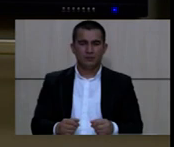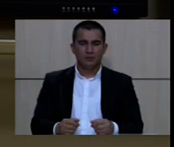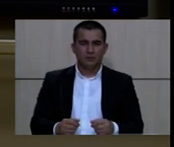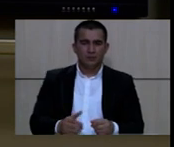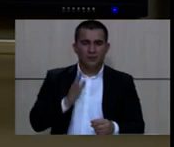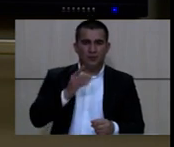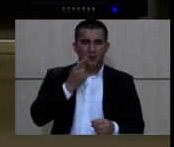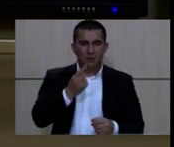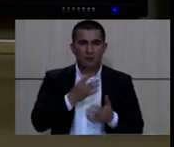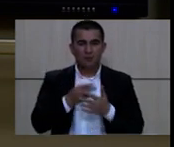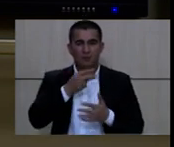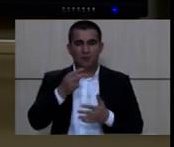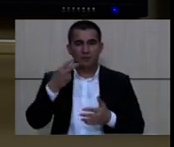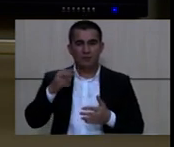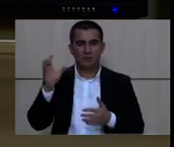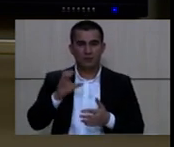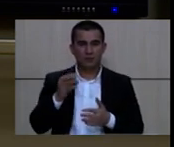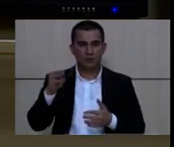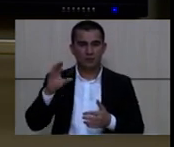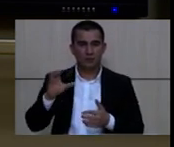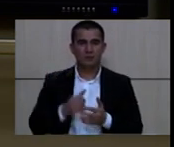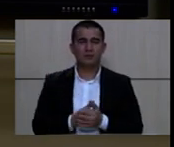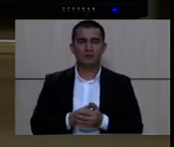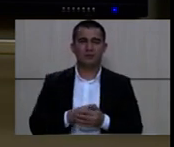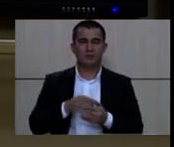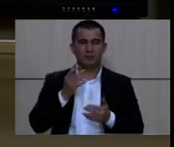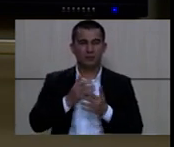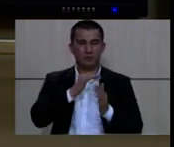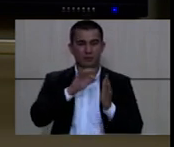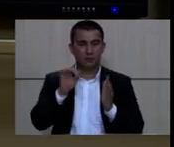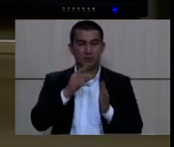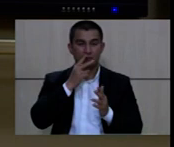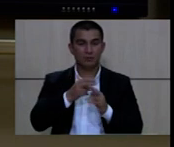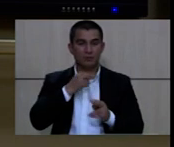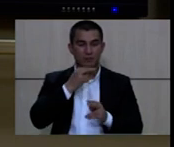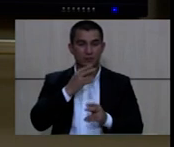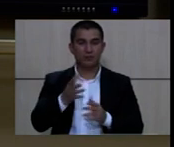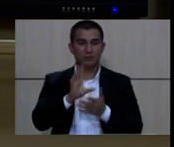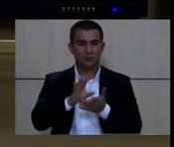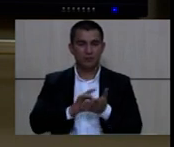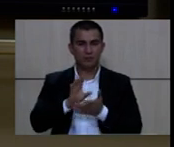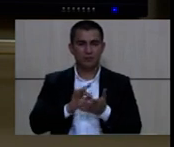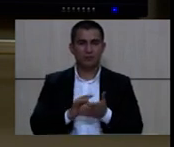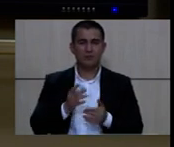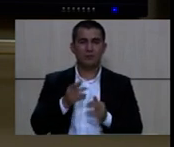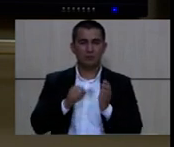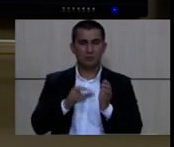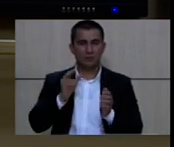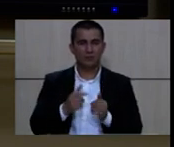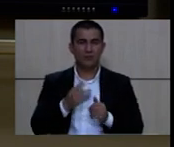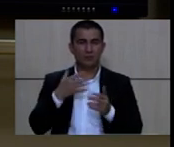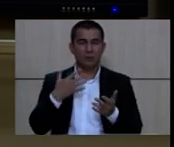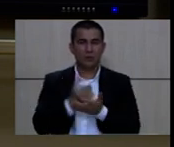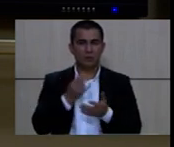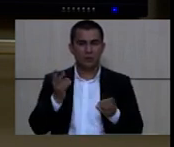V1 barobar 20 metr taqsim sekund, M1 barobar 30 kg, M2 barobar 6 kg